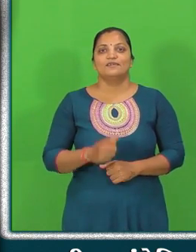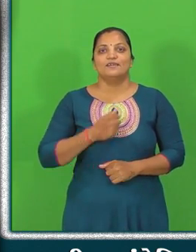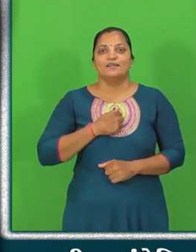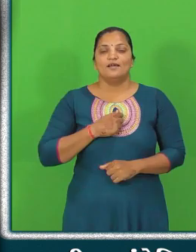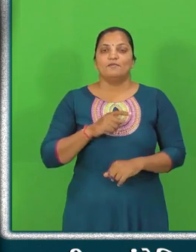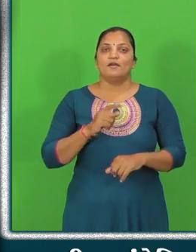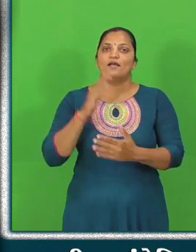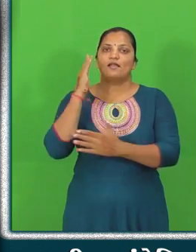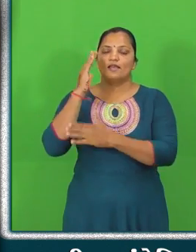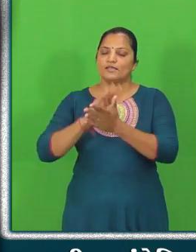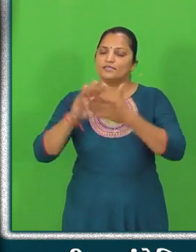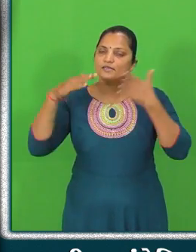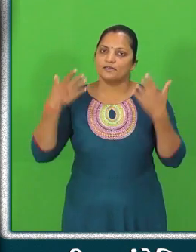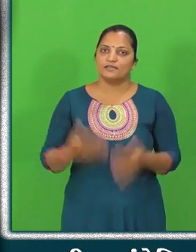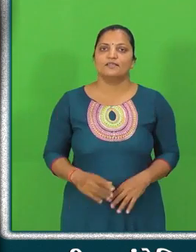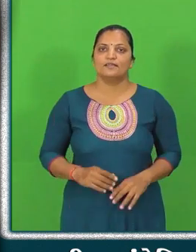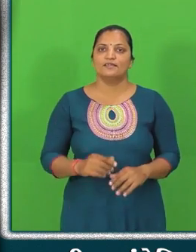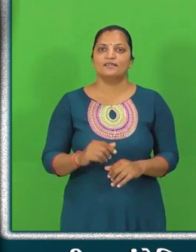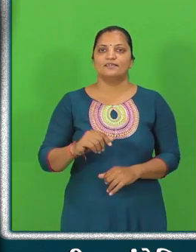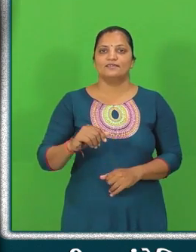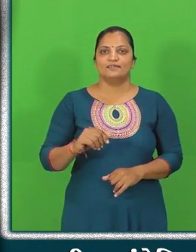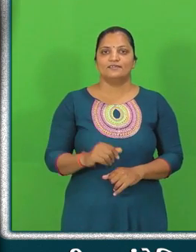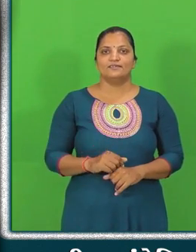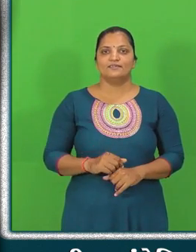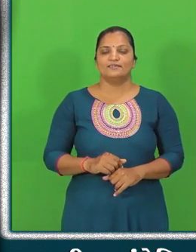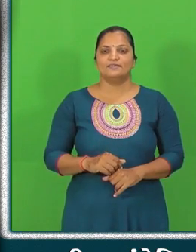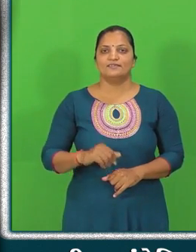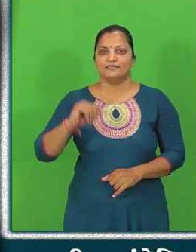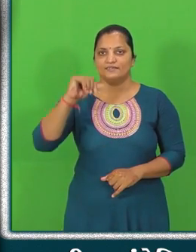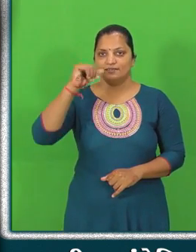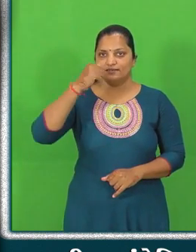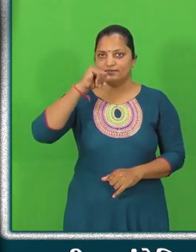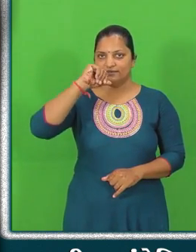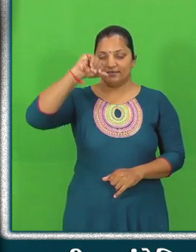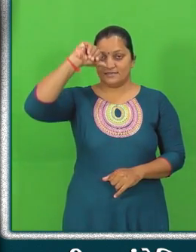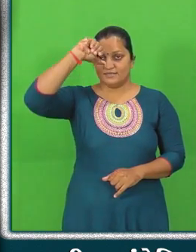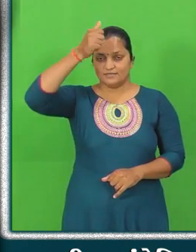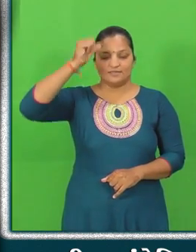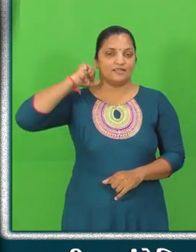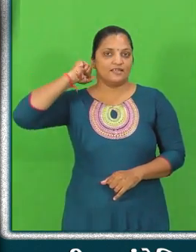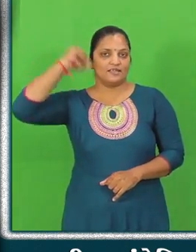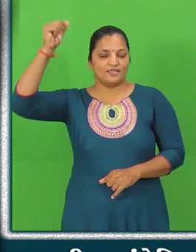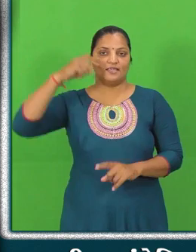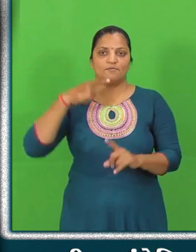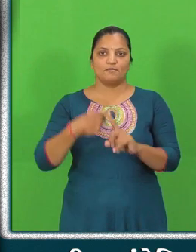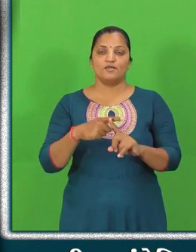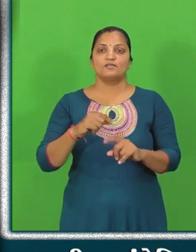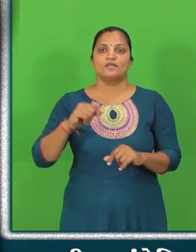આપણે આપણું આ સેશન અહીંયા પૂર્ણ કરીએ છીએ. જય હિન્દ, વંદે માતરમ, જય જય ગરવી ગુજરાત.